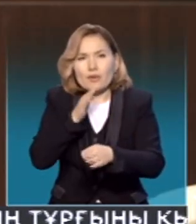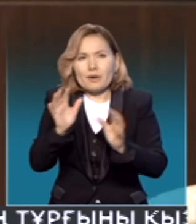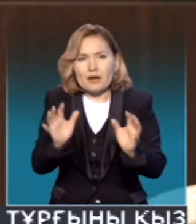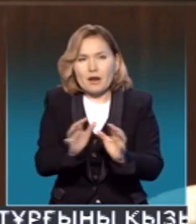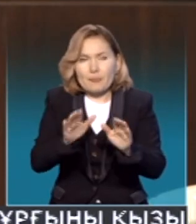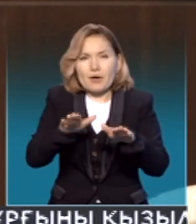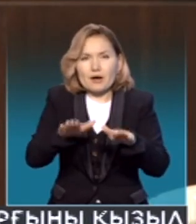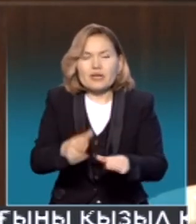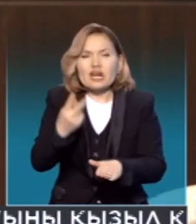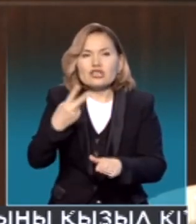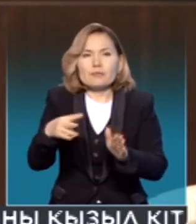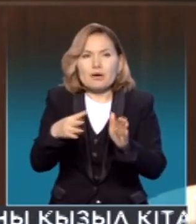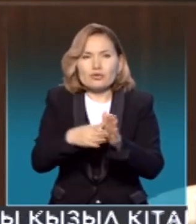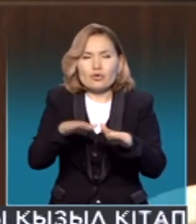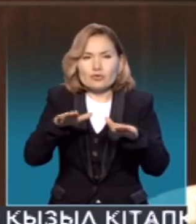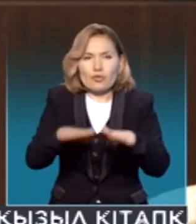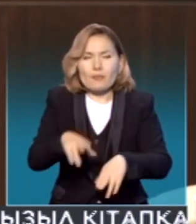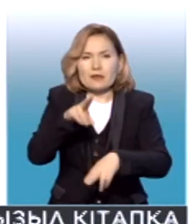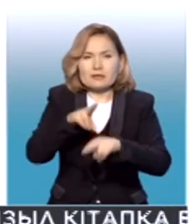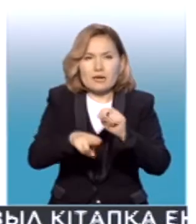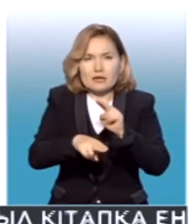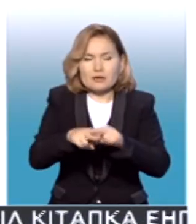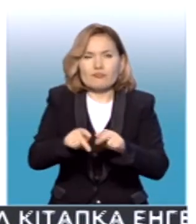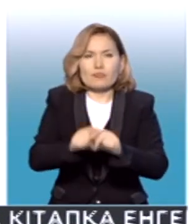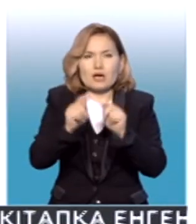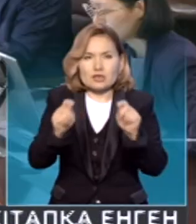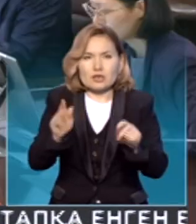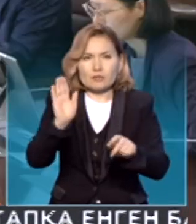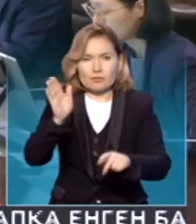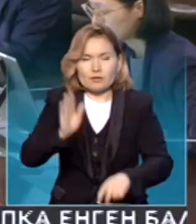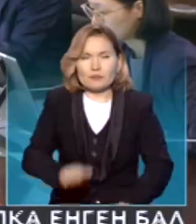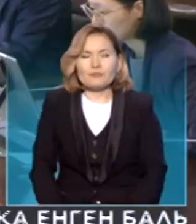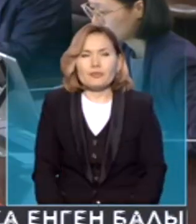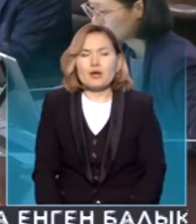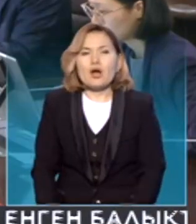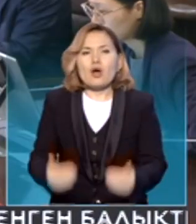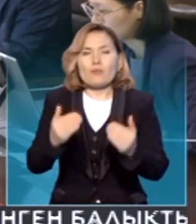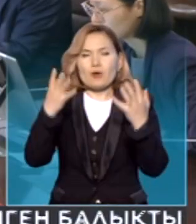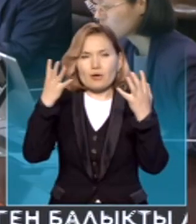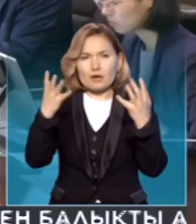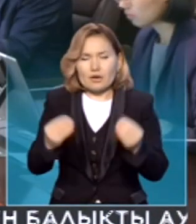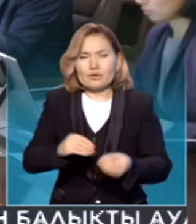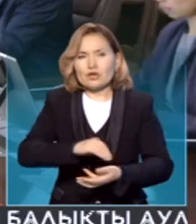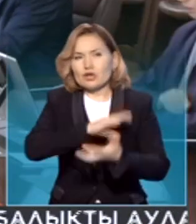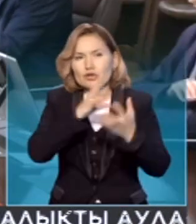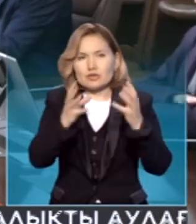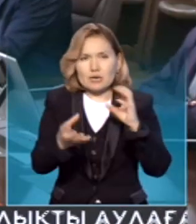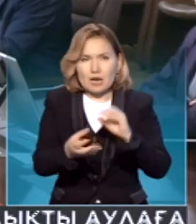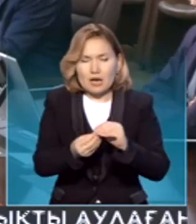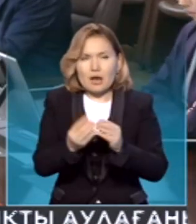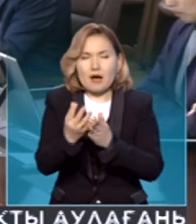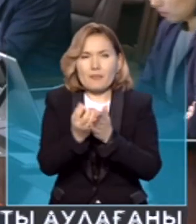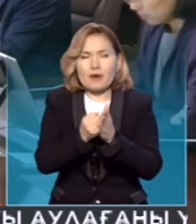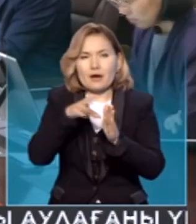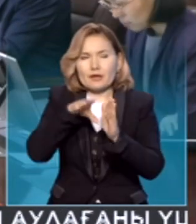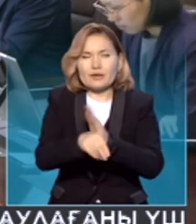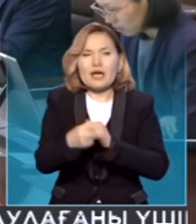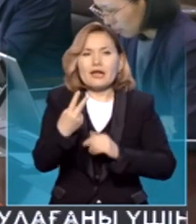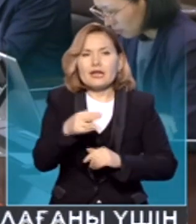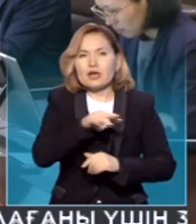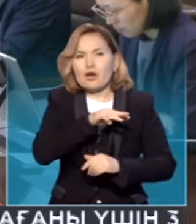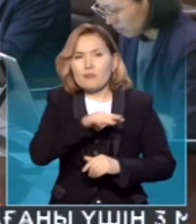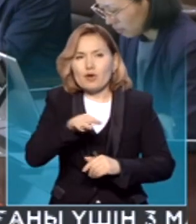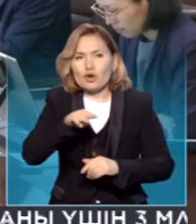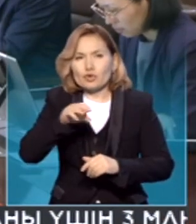сақтайтын 29 қойма салынбақ. Бүгінгі таңда жалпы сыйымдылығы 2 миллион тоннаға